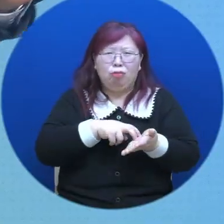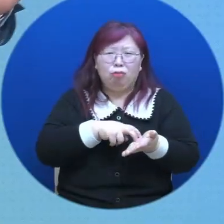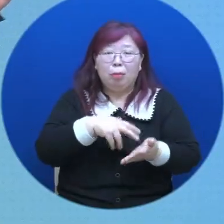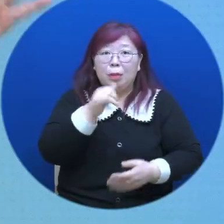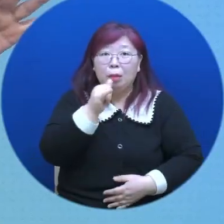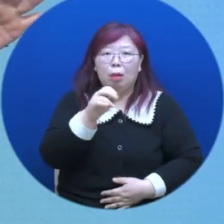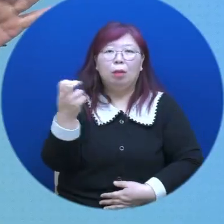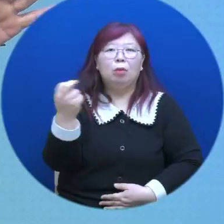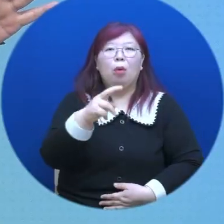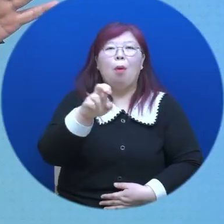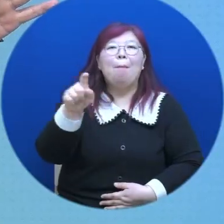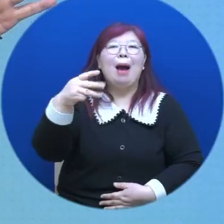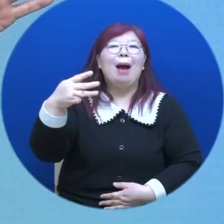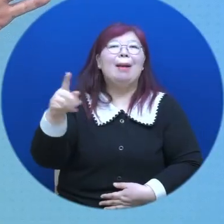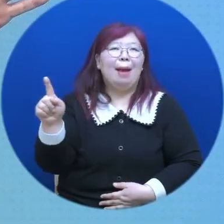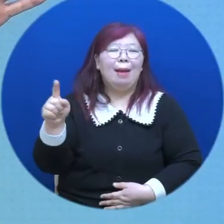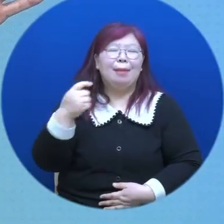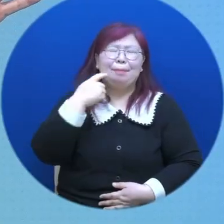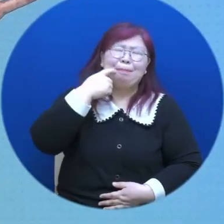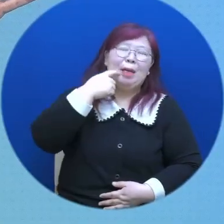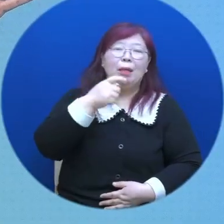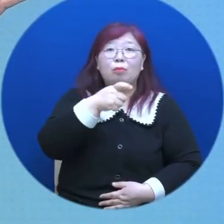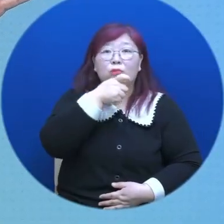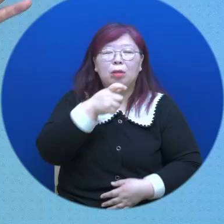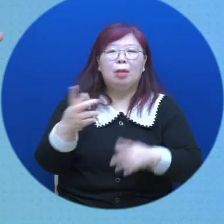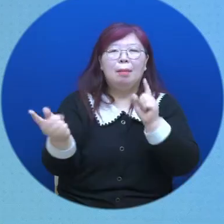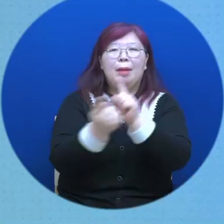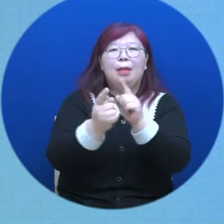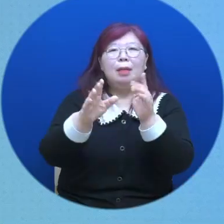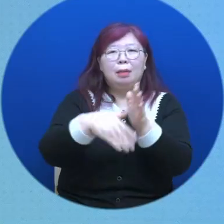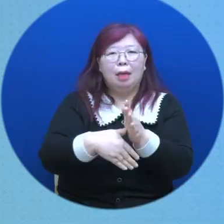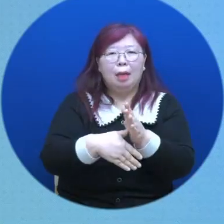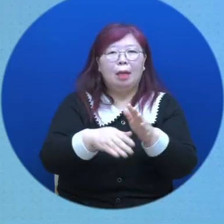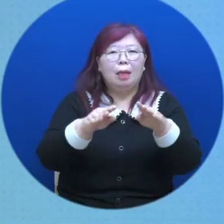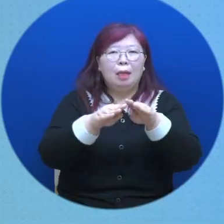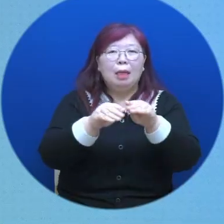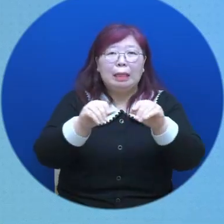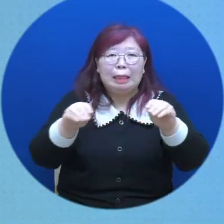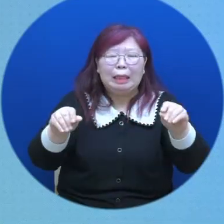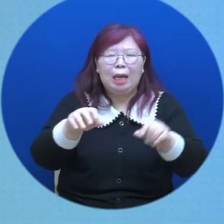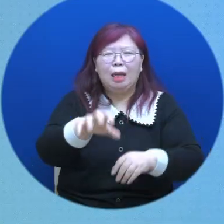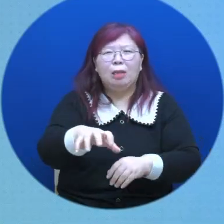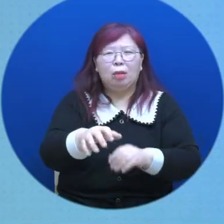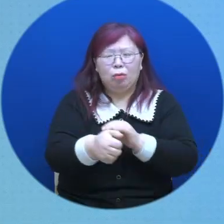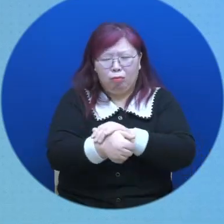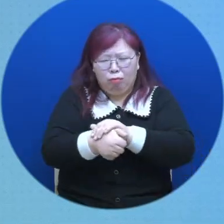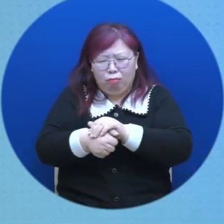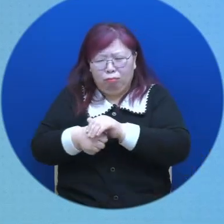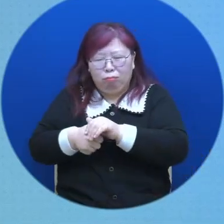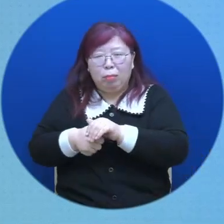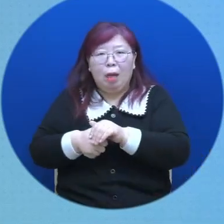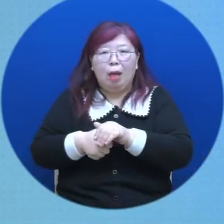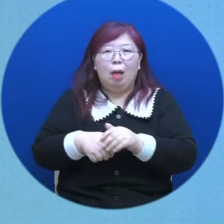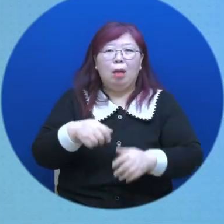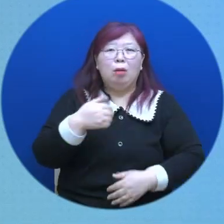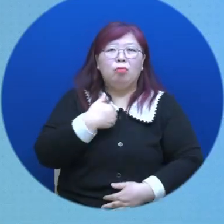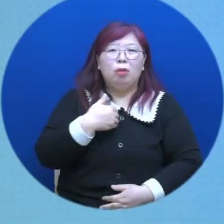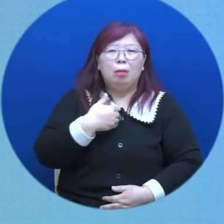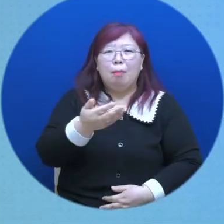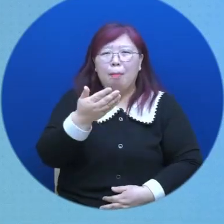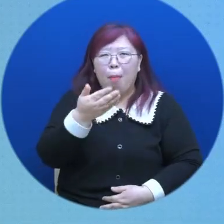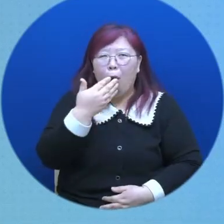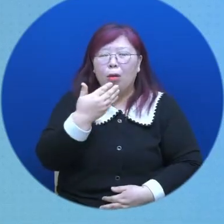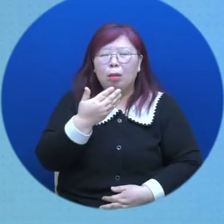마라의 썰물을 만났을 때 땅에 보는 자로 그들은 우리로 하여금 먹을 마실